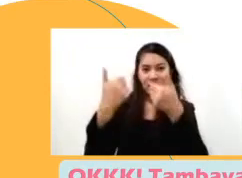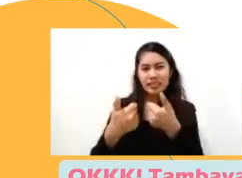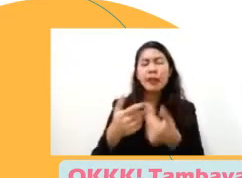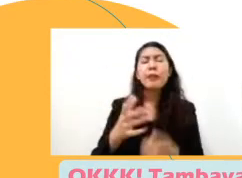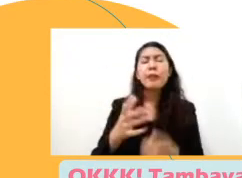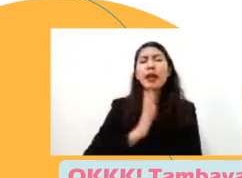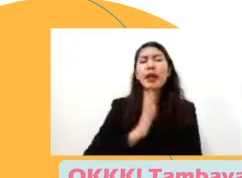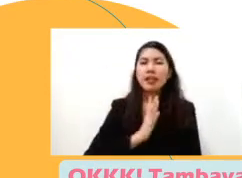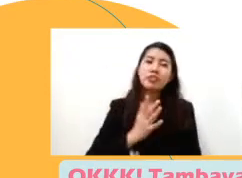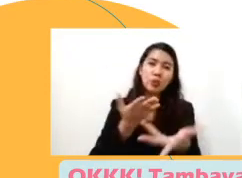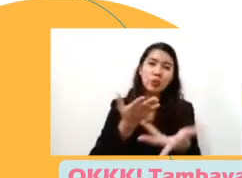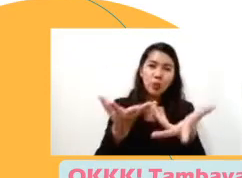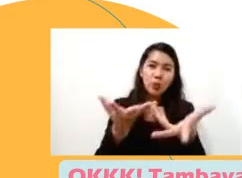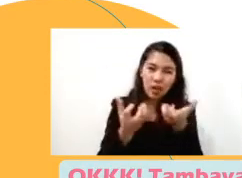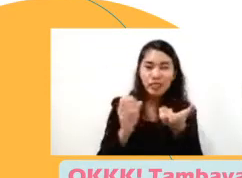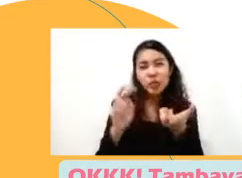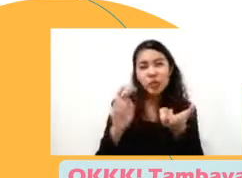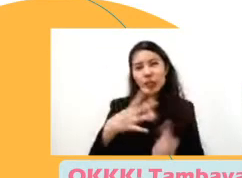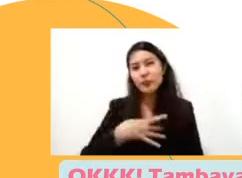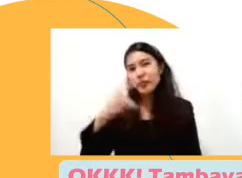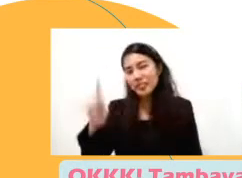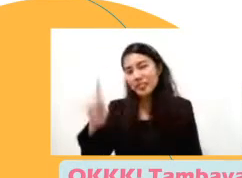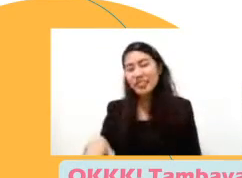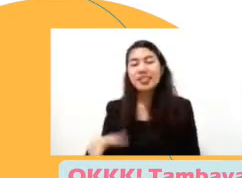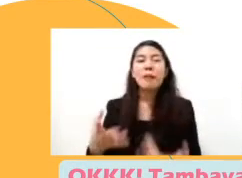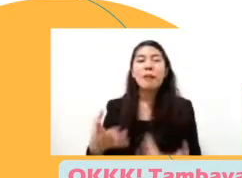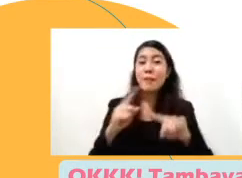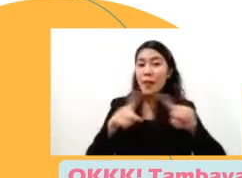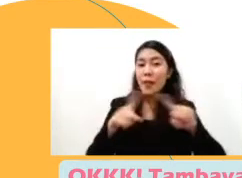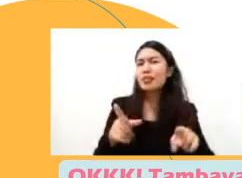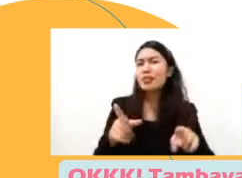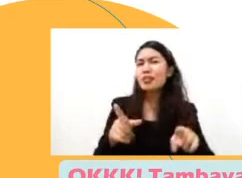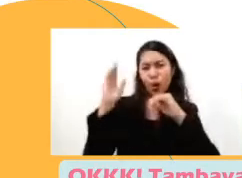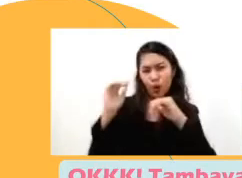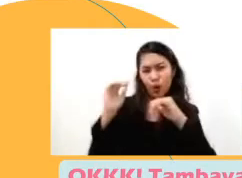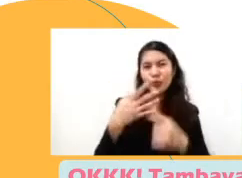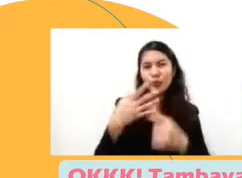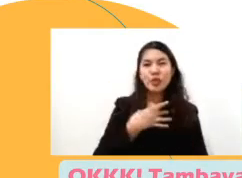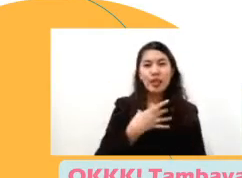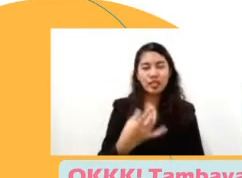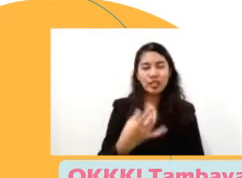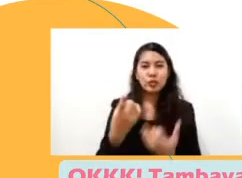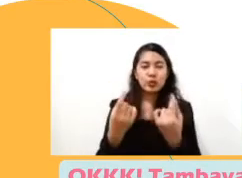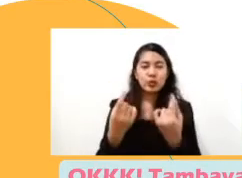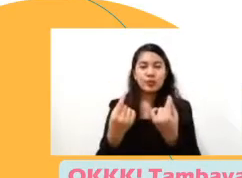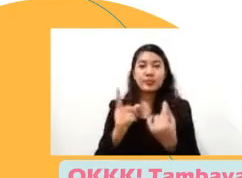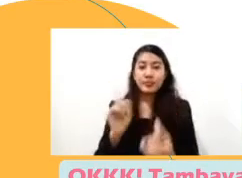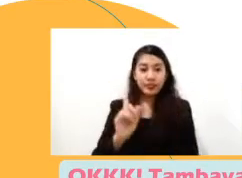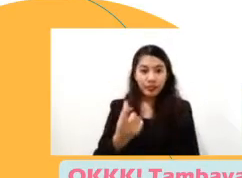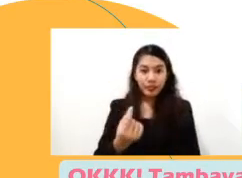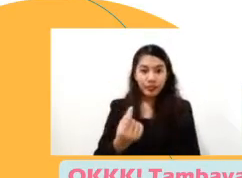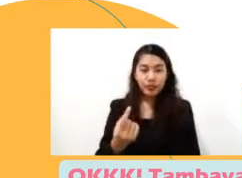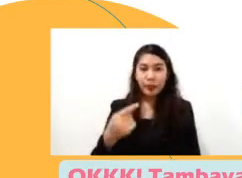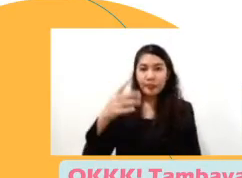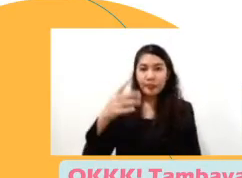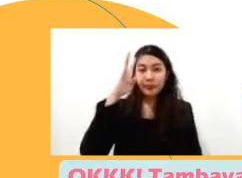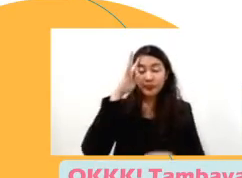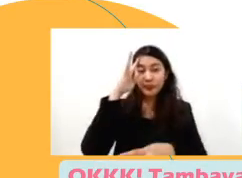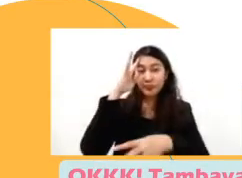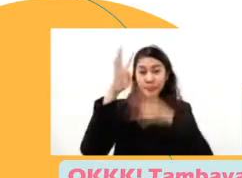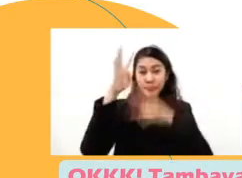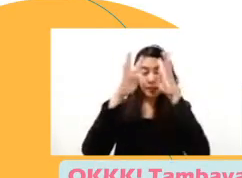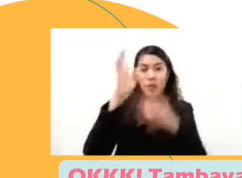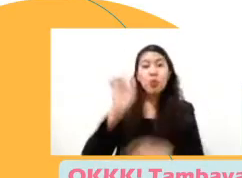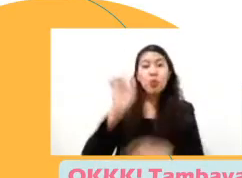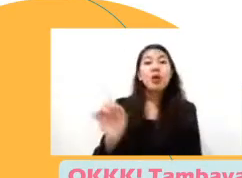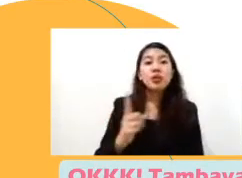pwede. Kung ayaw nyo, sana gawin nyo pa din. Ayun. Isip kayo ng kulay, color,